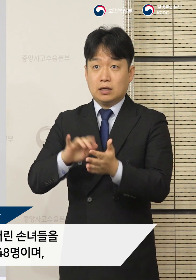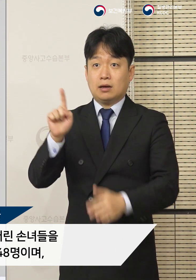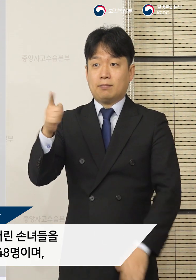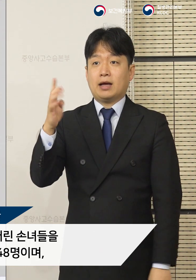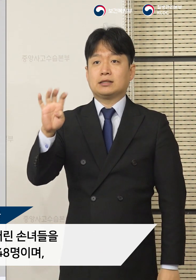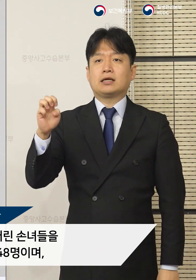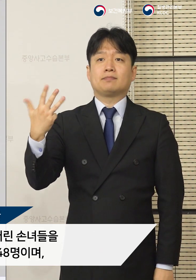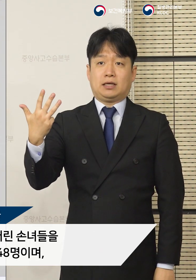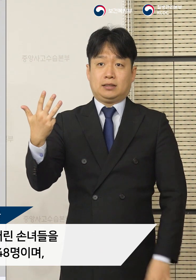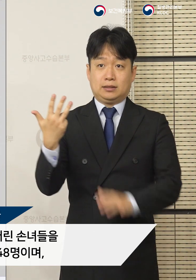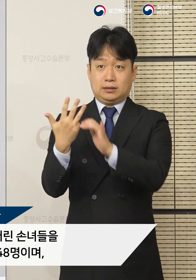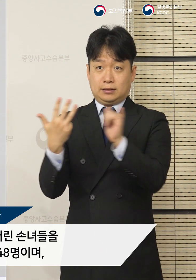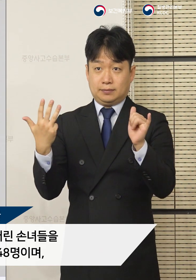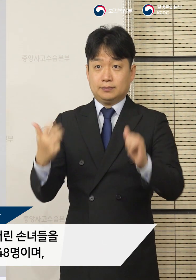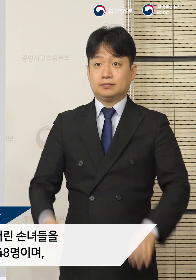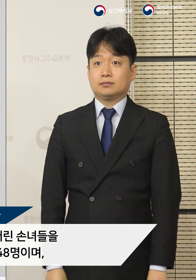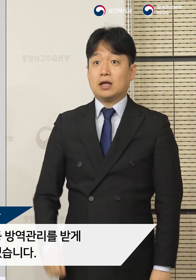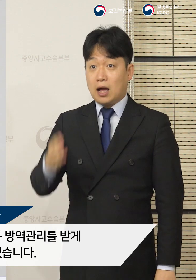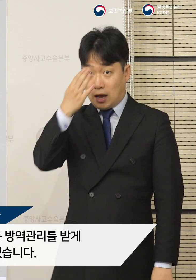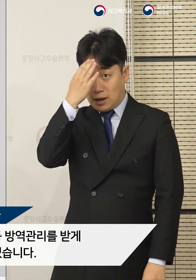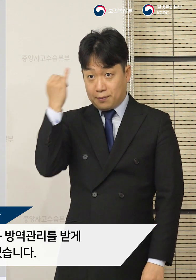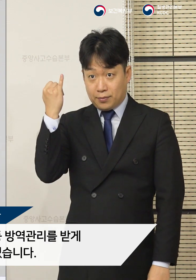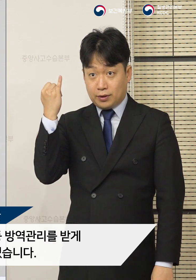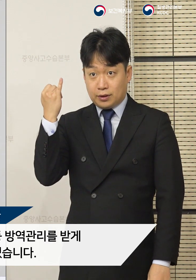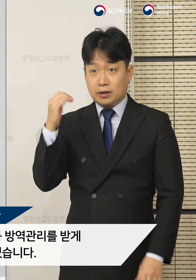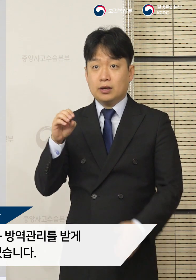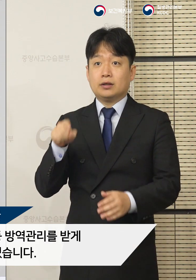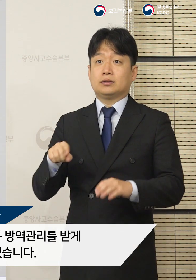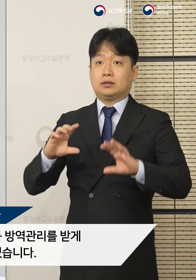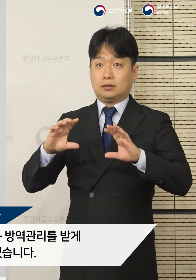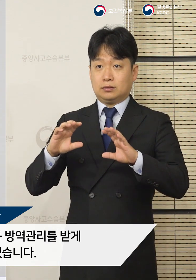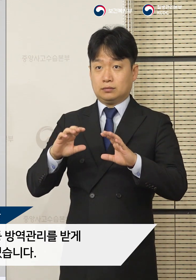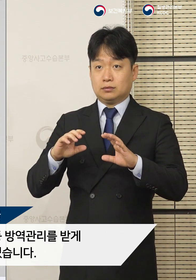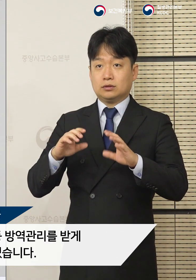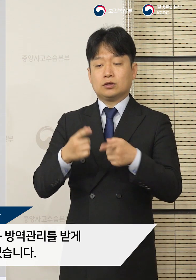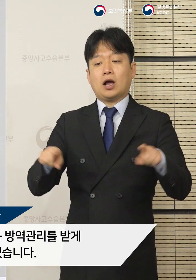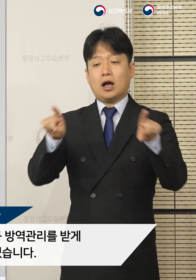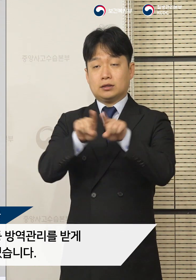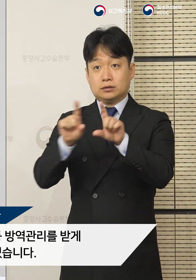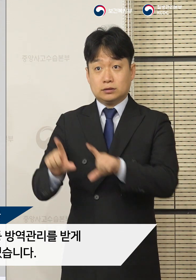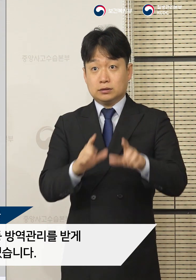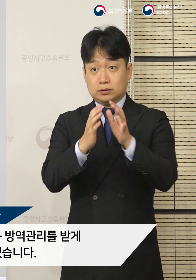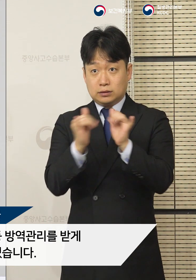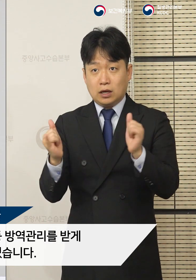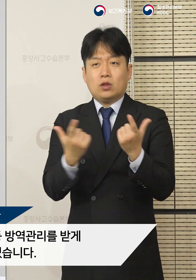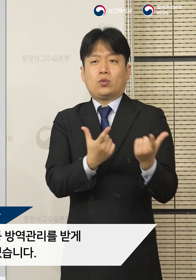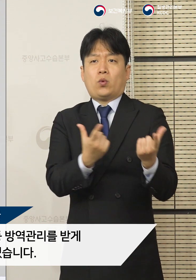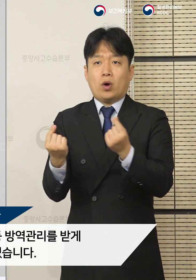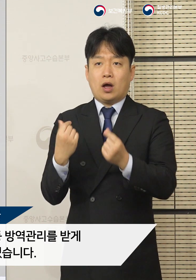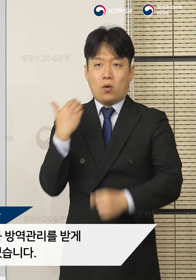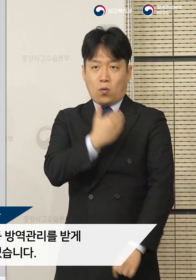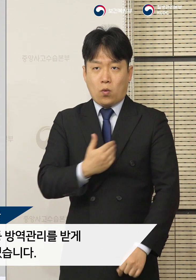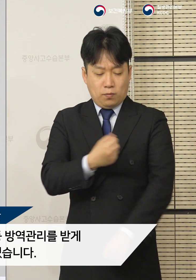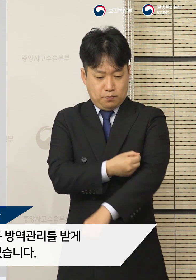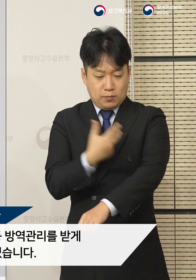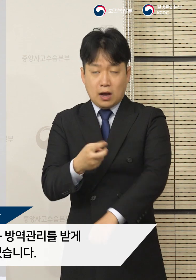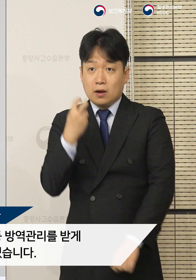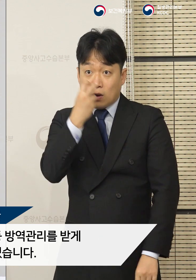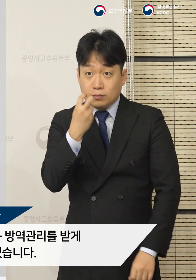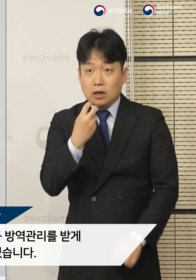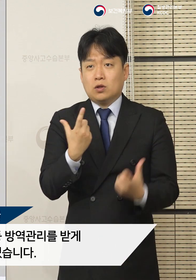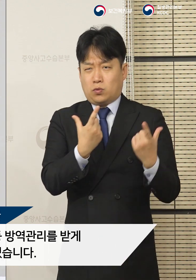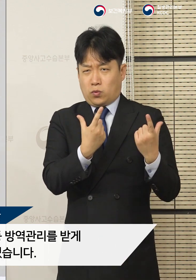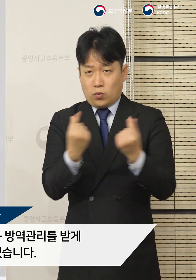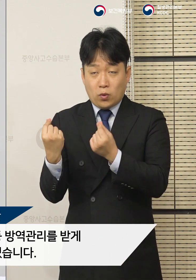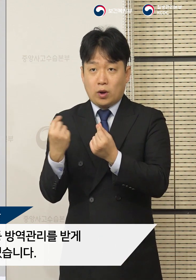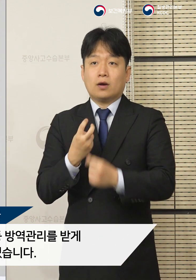인원은 총 148명이며 이 할머니도 귀국 교민들과 동일하게 건강상태 점검